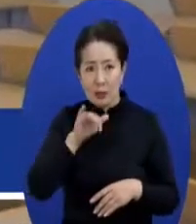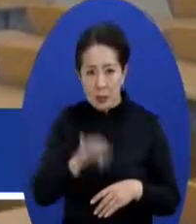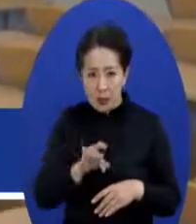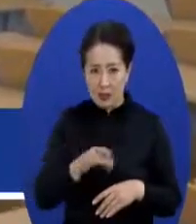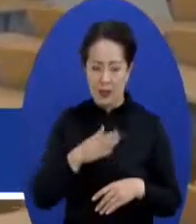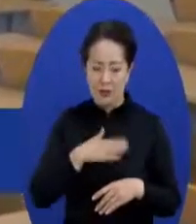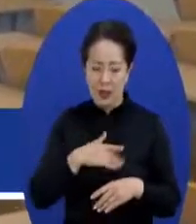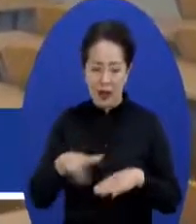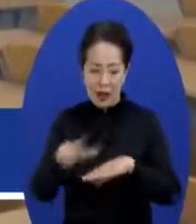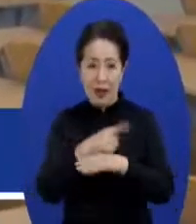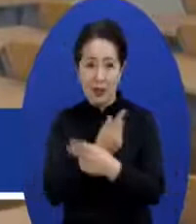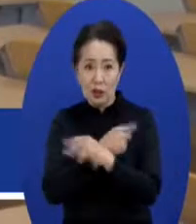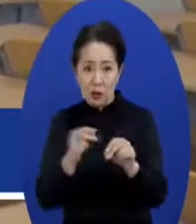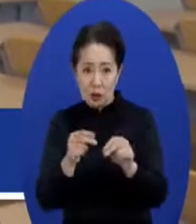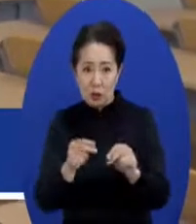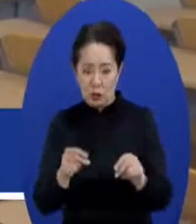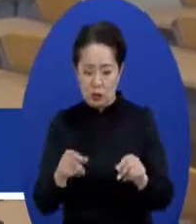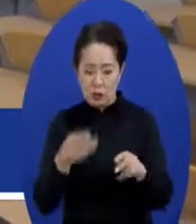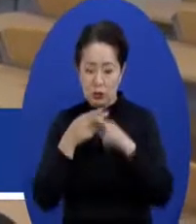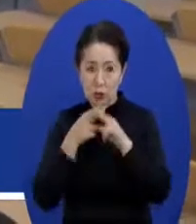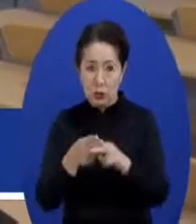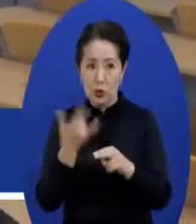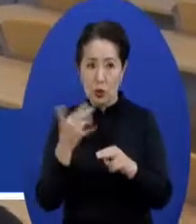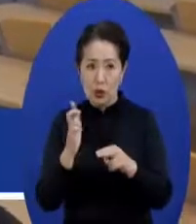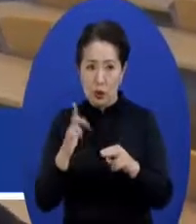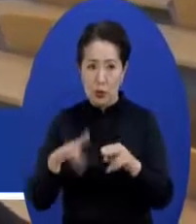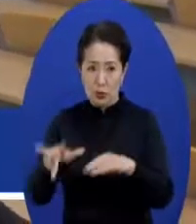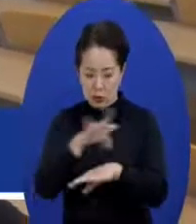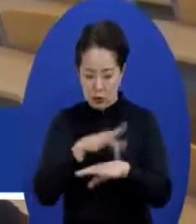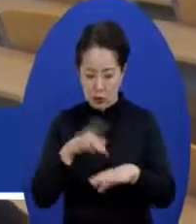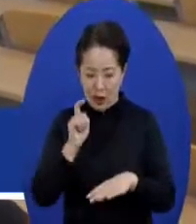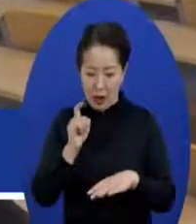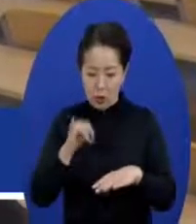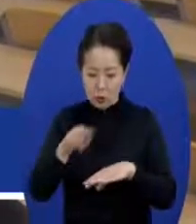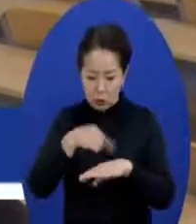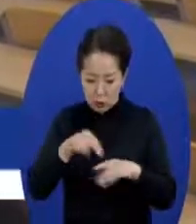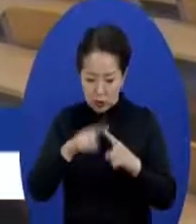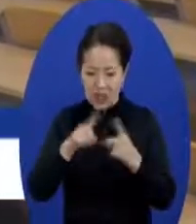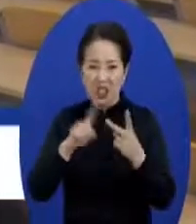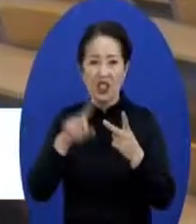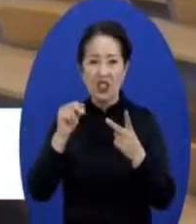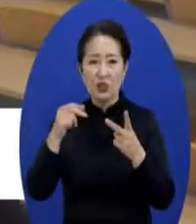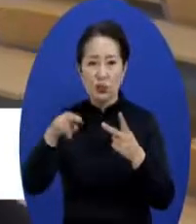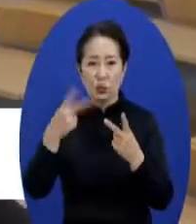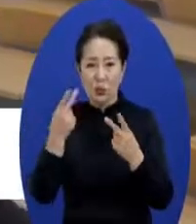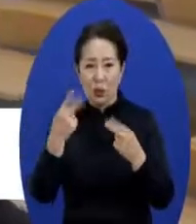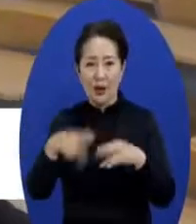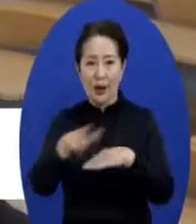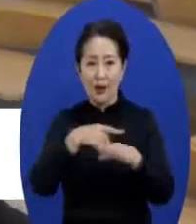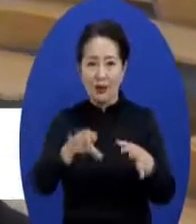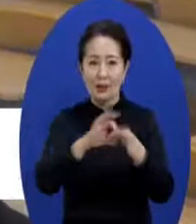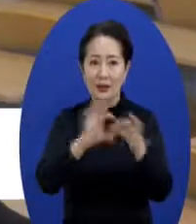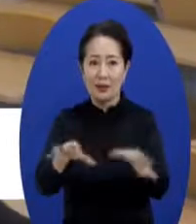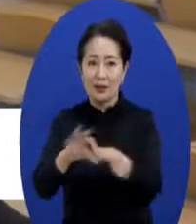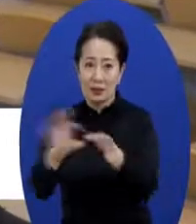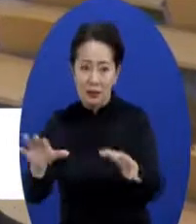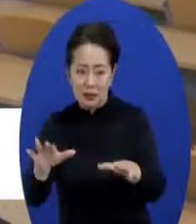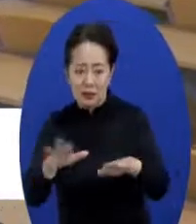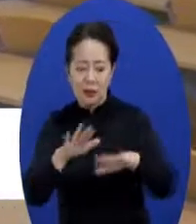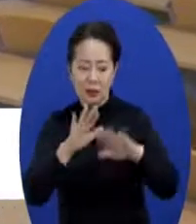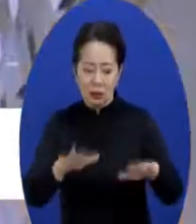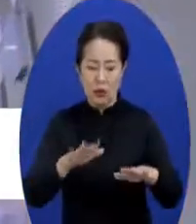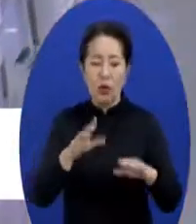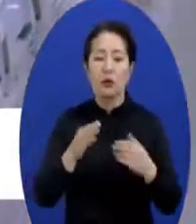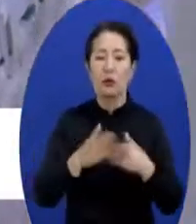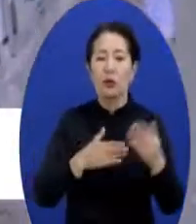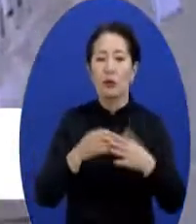бол газар чөлөөлт юм гээд яг нийслэл Улаанбаатар хотын хувьд хаан улд үүрэгт Чингэлтэй дүүрэгт ингэж яг одоо 9 сарын 1-нд ашиглалтанд орох гэдэг ингэж бэлэн болж